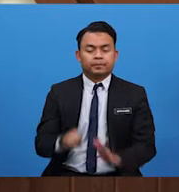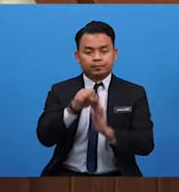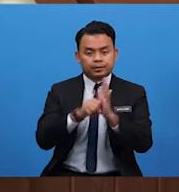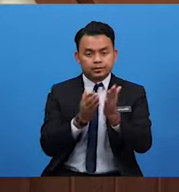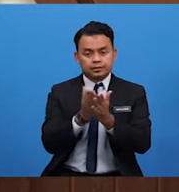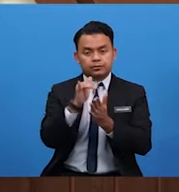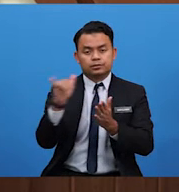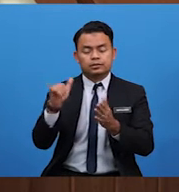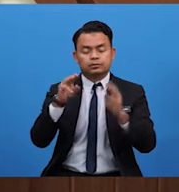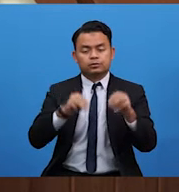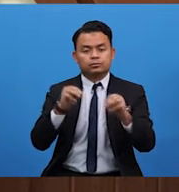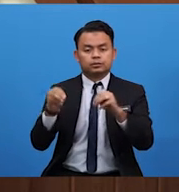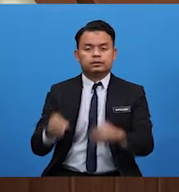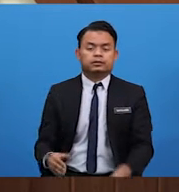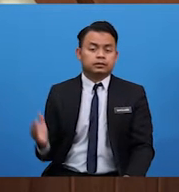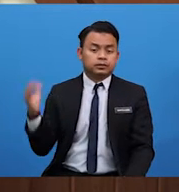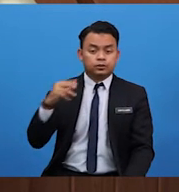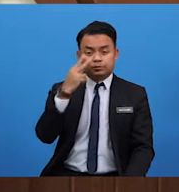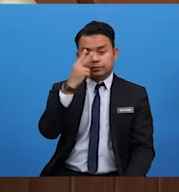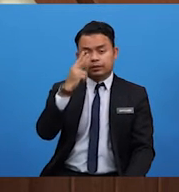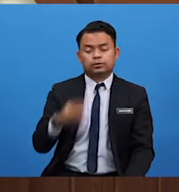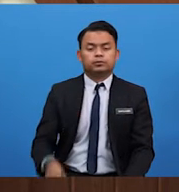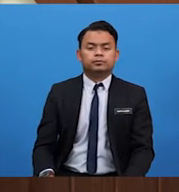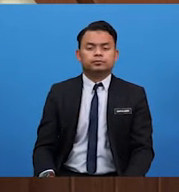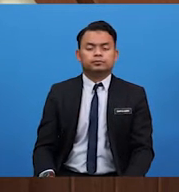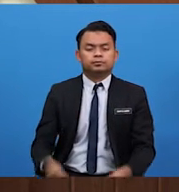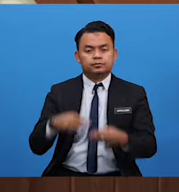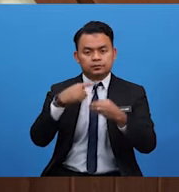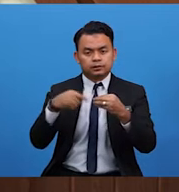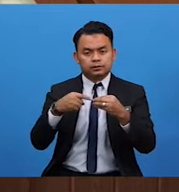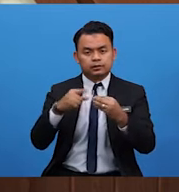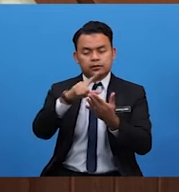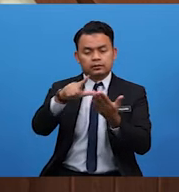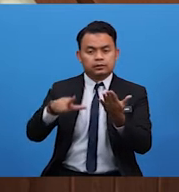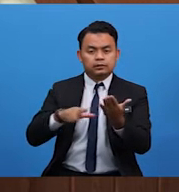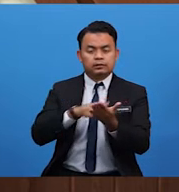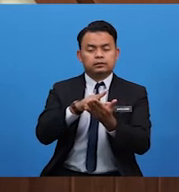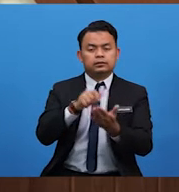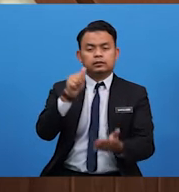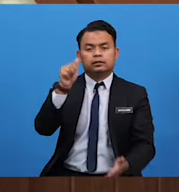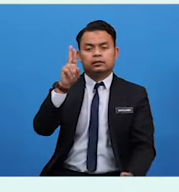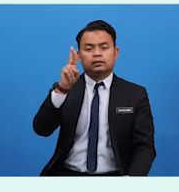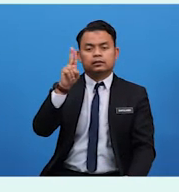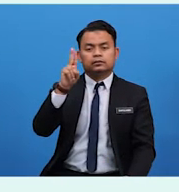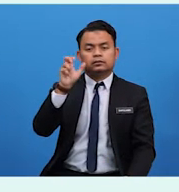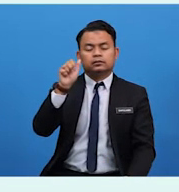Seterusnya, murid-murid sekalian, mari kita lihat pula berkenaan dengan litar arus bocor.